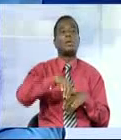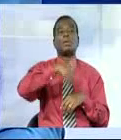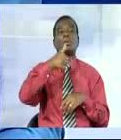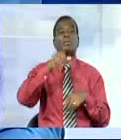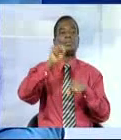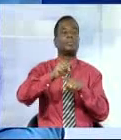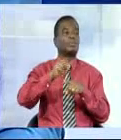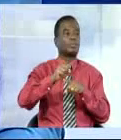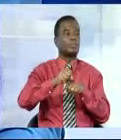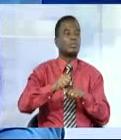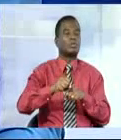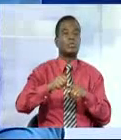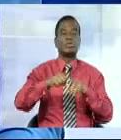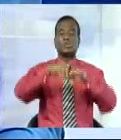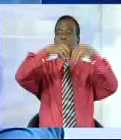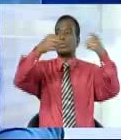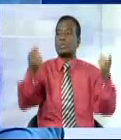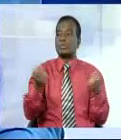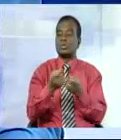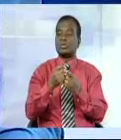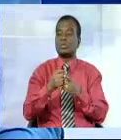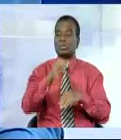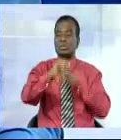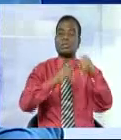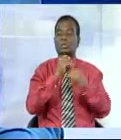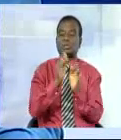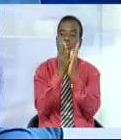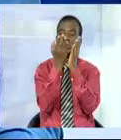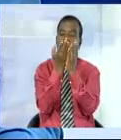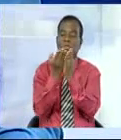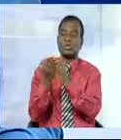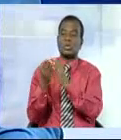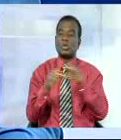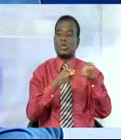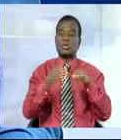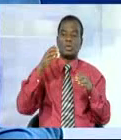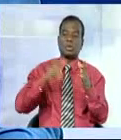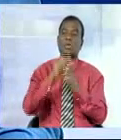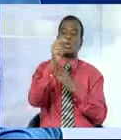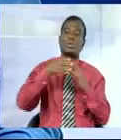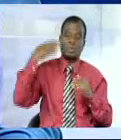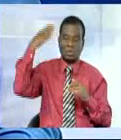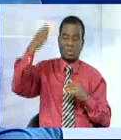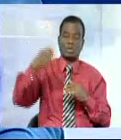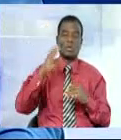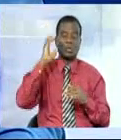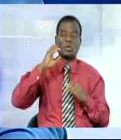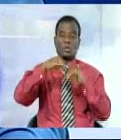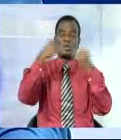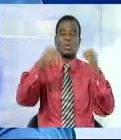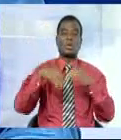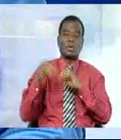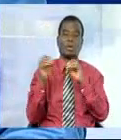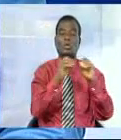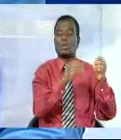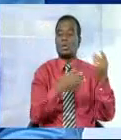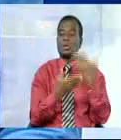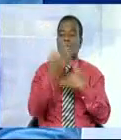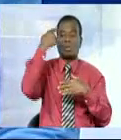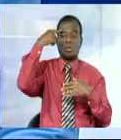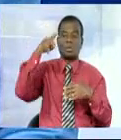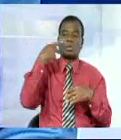le SILA, le Salon international du livre d'Abidjan, se tiendra en novembre prochain. Une conférence de presse a été organisée pour